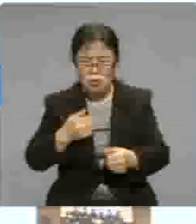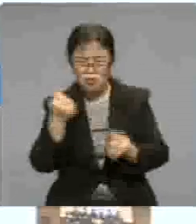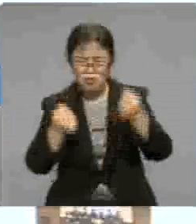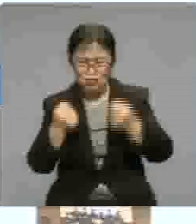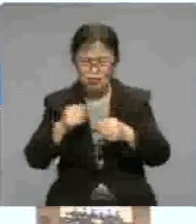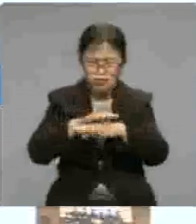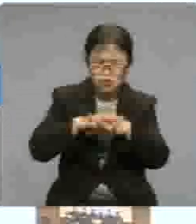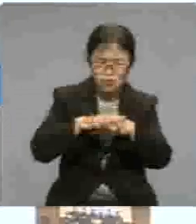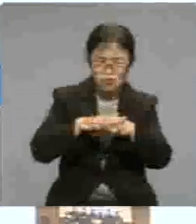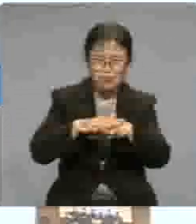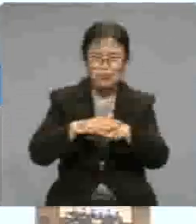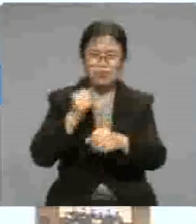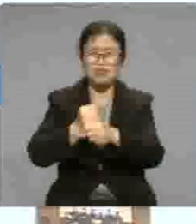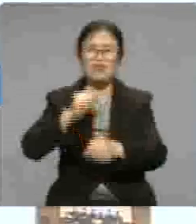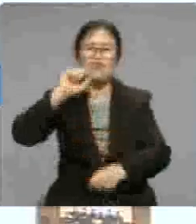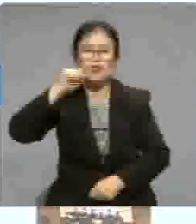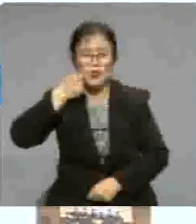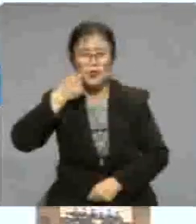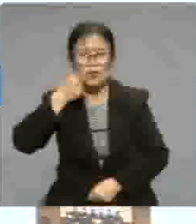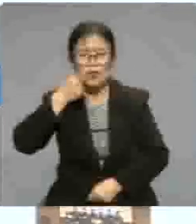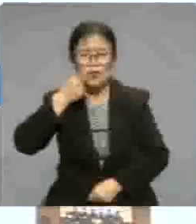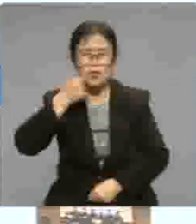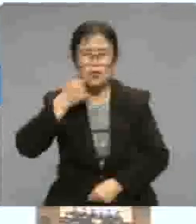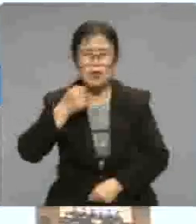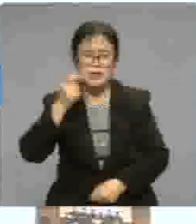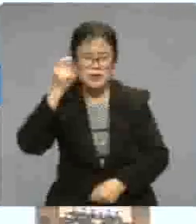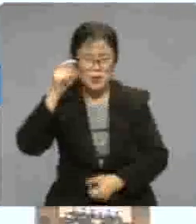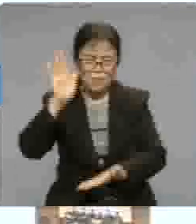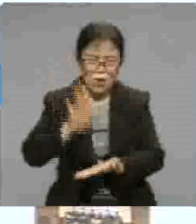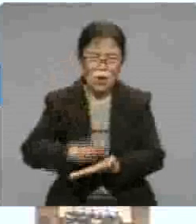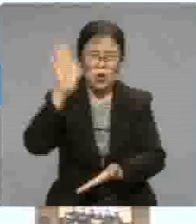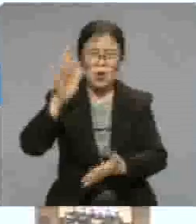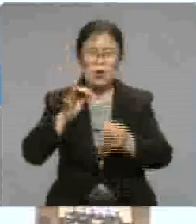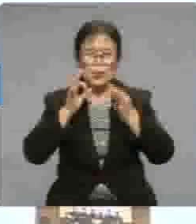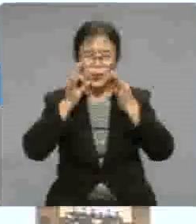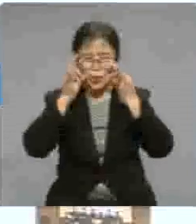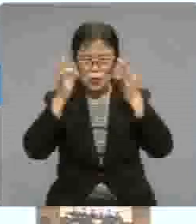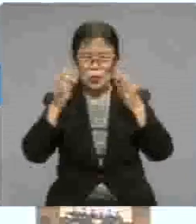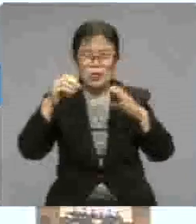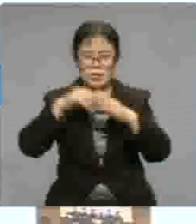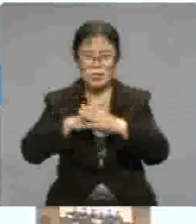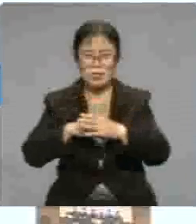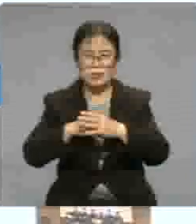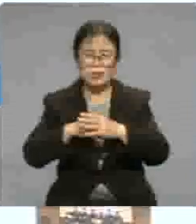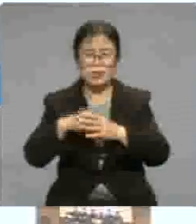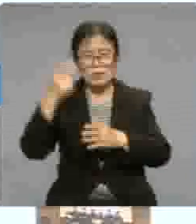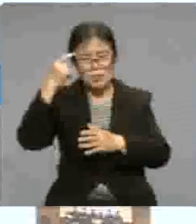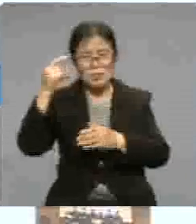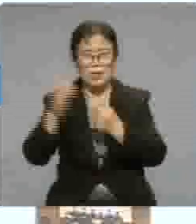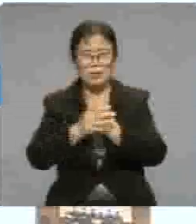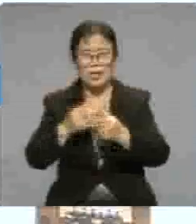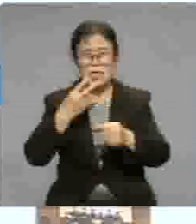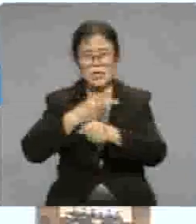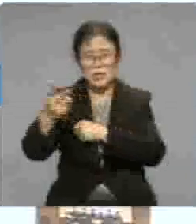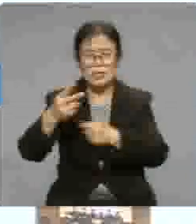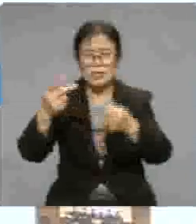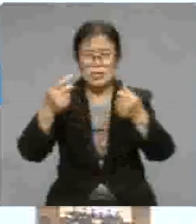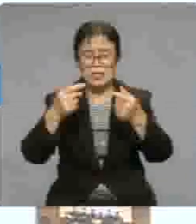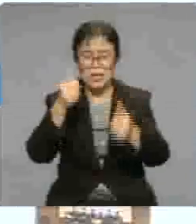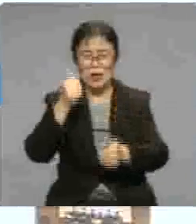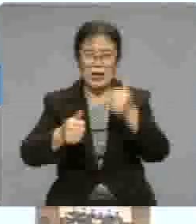어렵습니다 굉장히 어렵고 엄청나게 많은 열정과 노력이 들어가는 것으로 판단이 되기 때문에 2년 뒤에